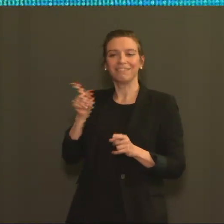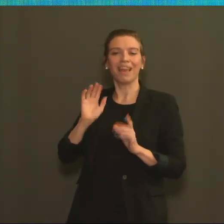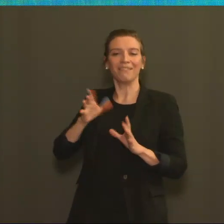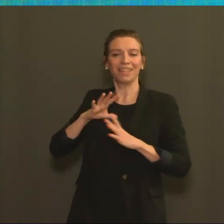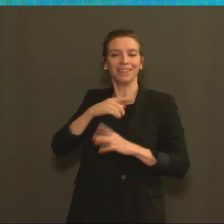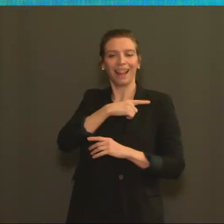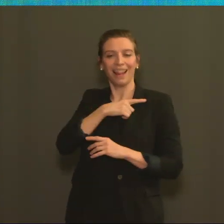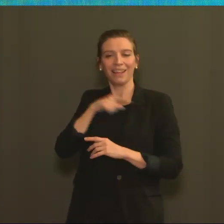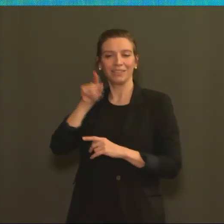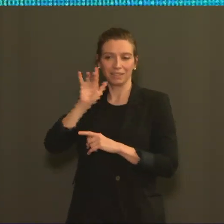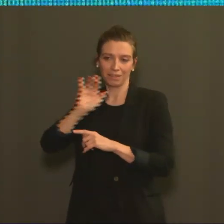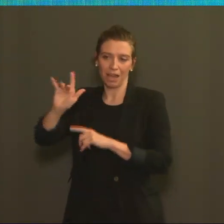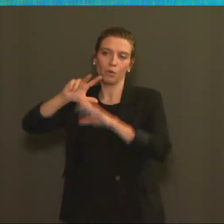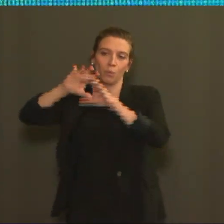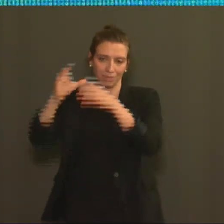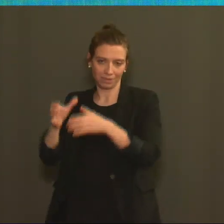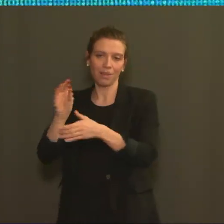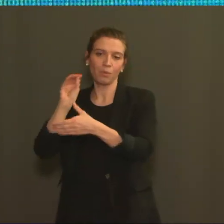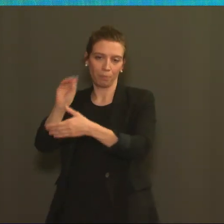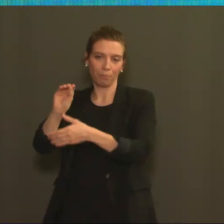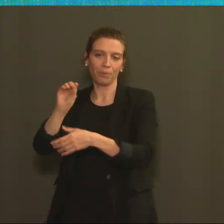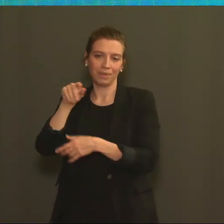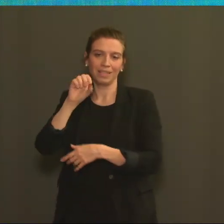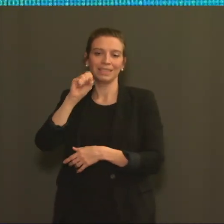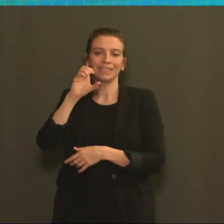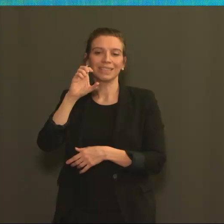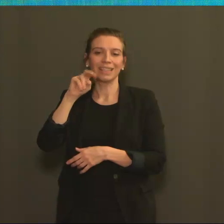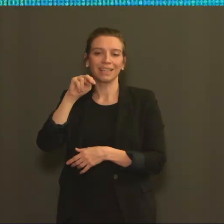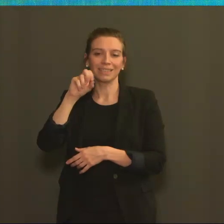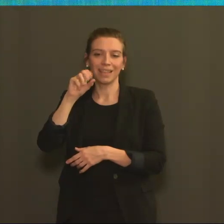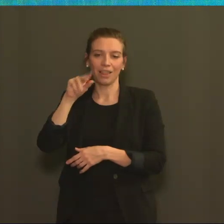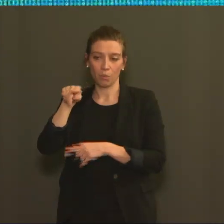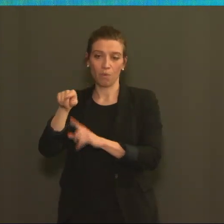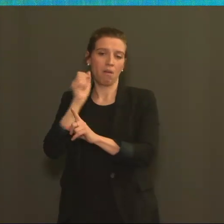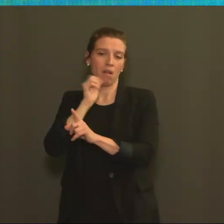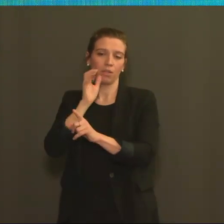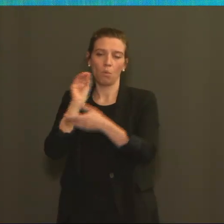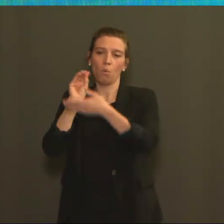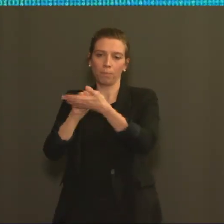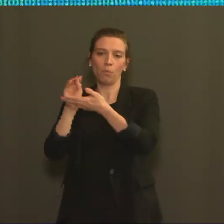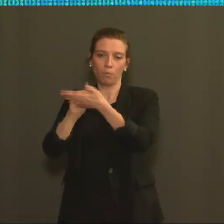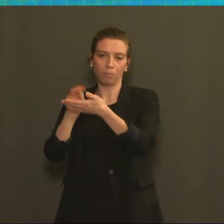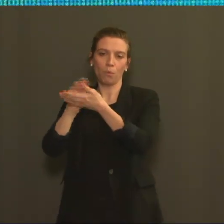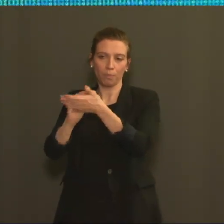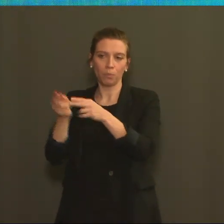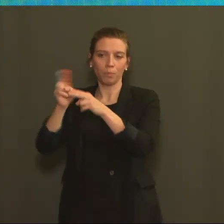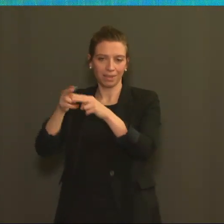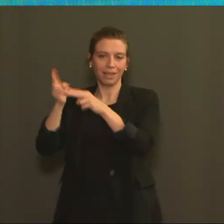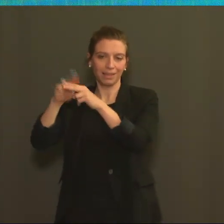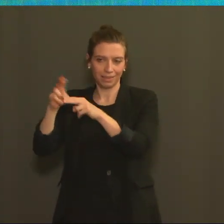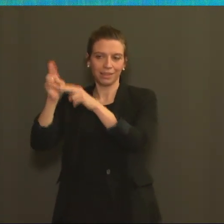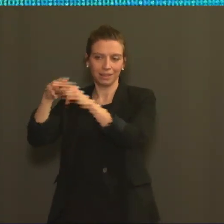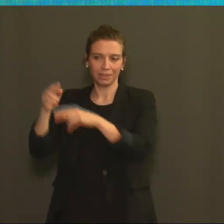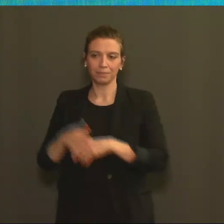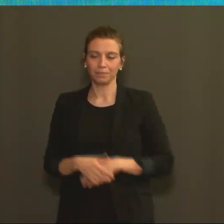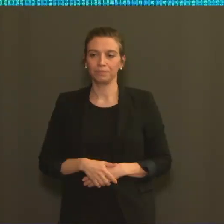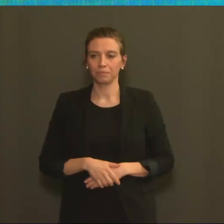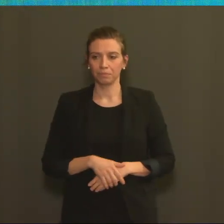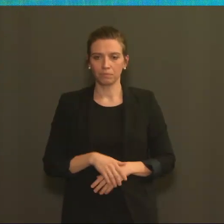wanneer komt de gewone bevolking aan de beurt ondertussen werden vorige week de locaties van de